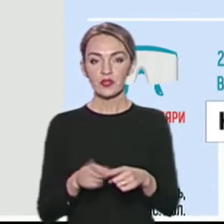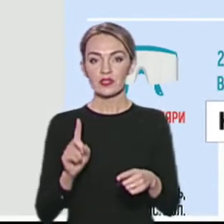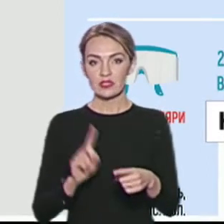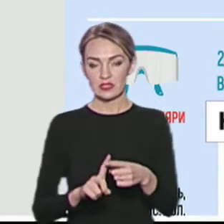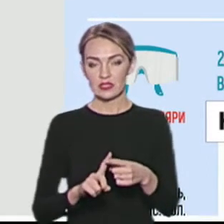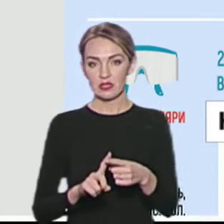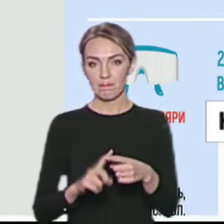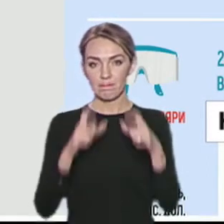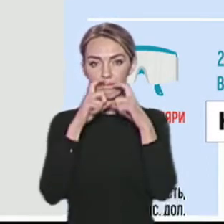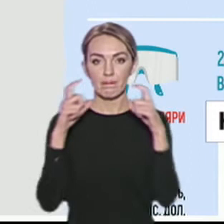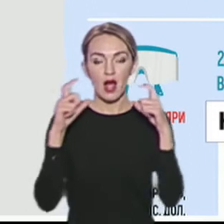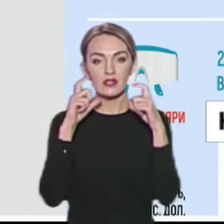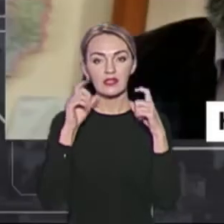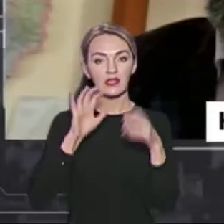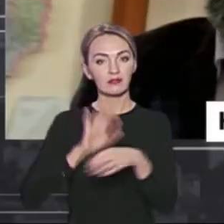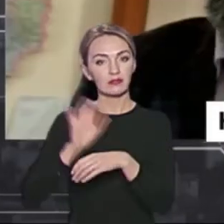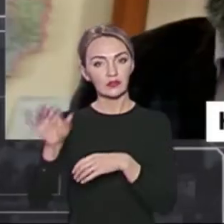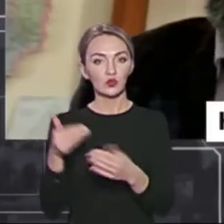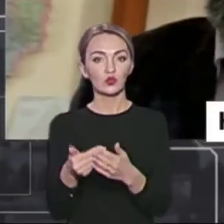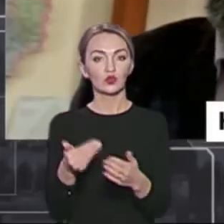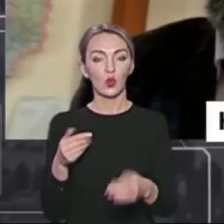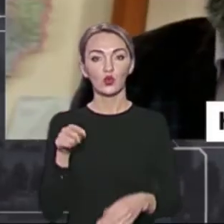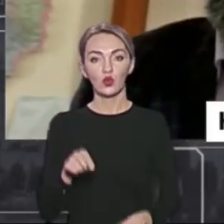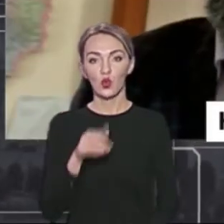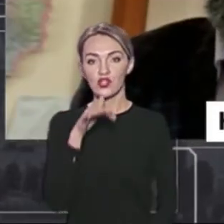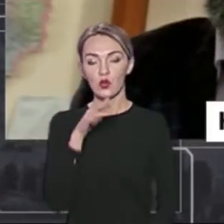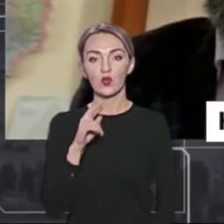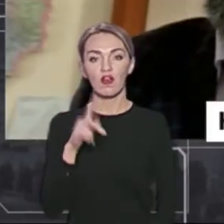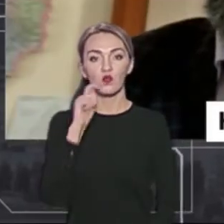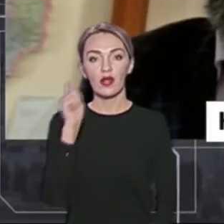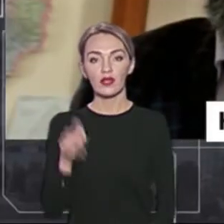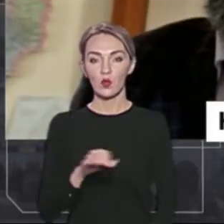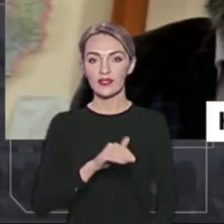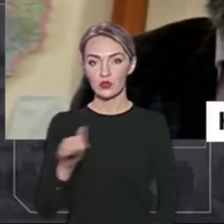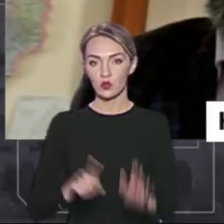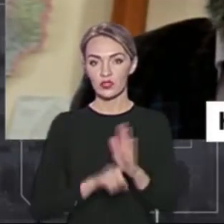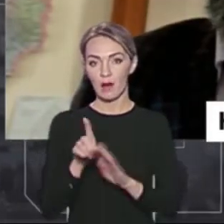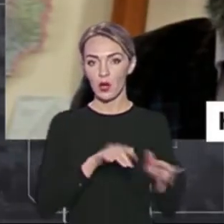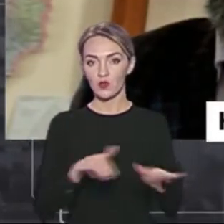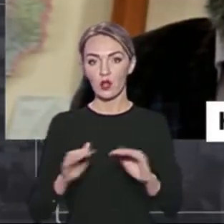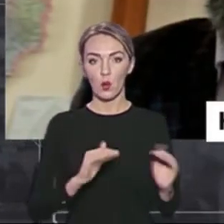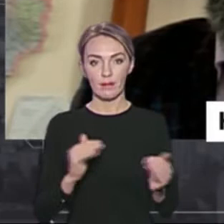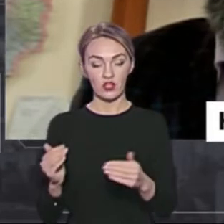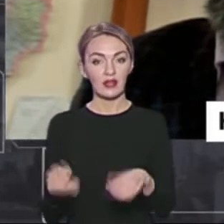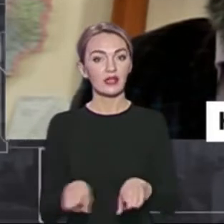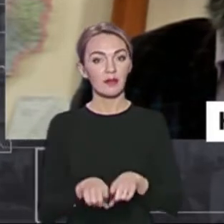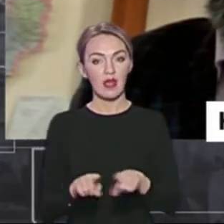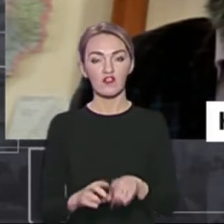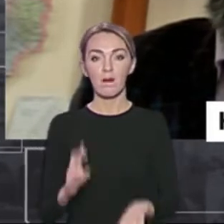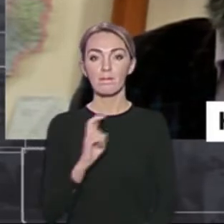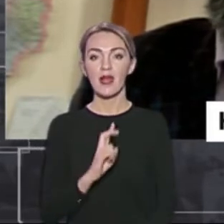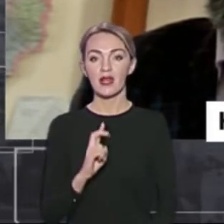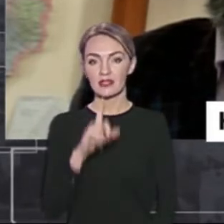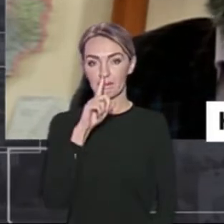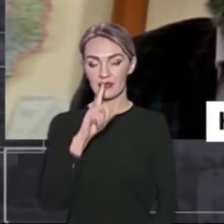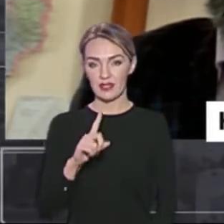були експортовані до того часу, як в Україні офіційно запрацювали обмеження, але тим не менше, у березні місяці, чи не